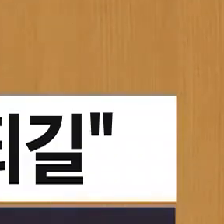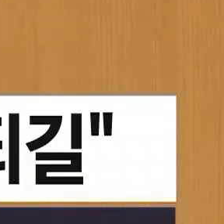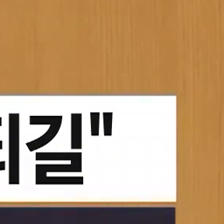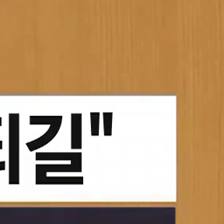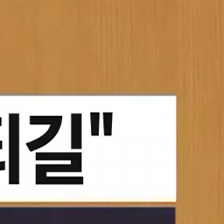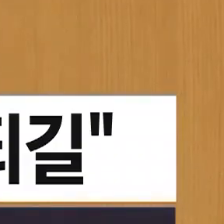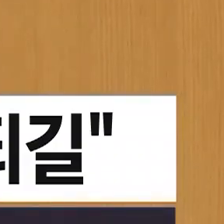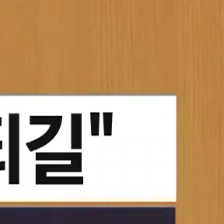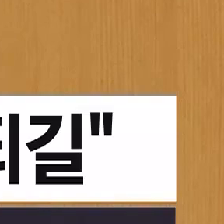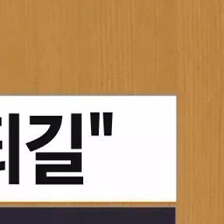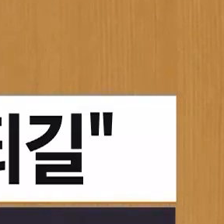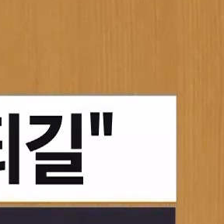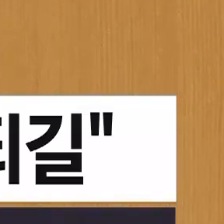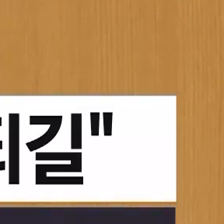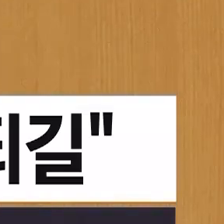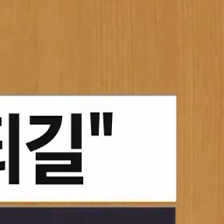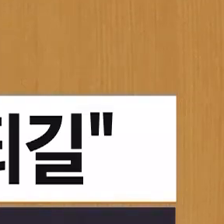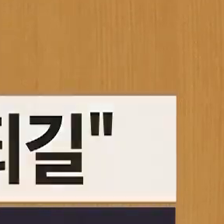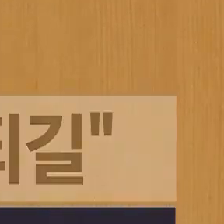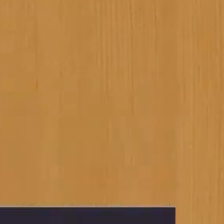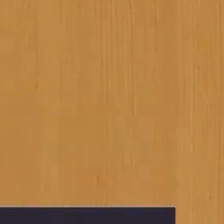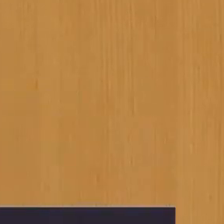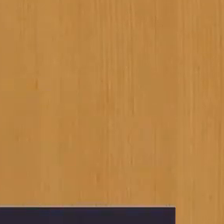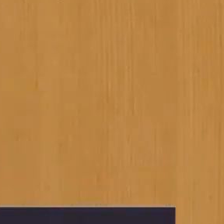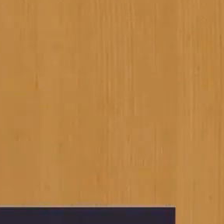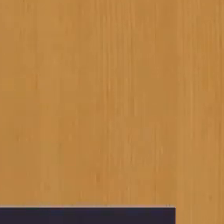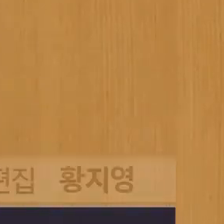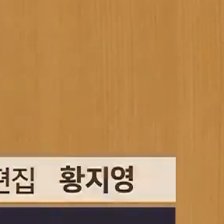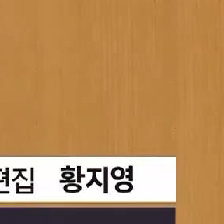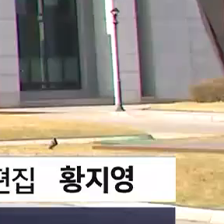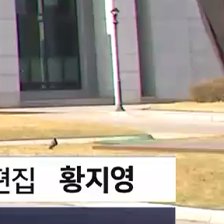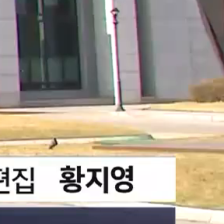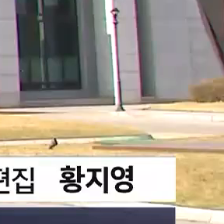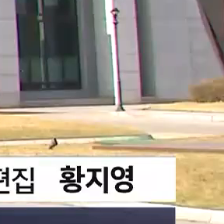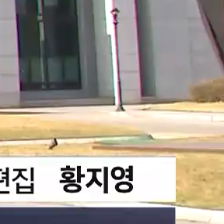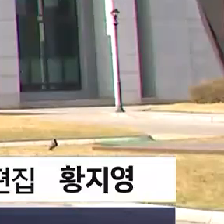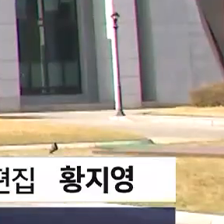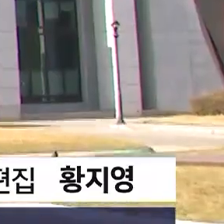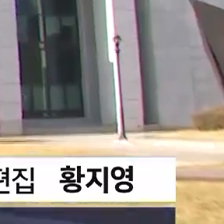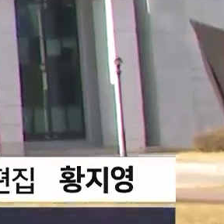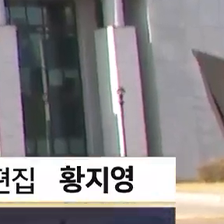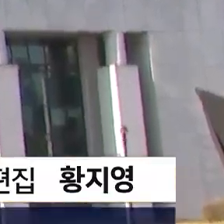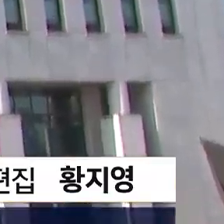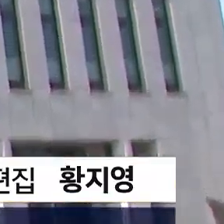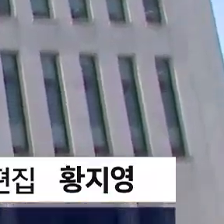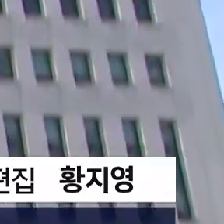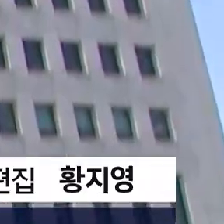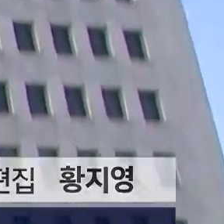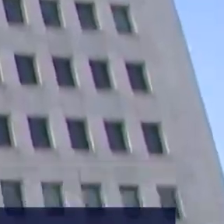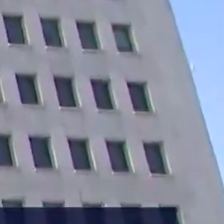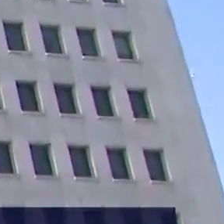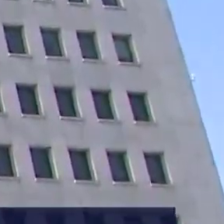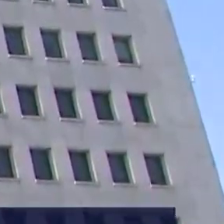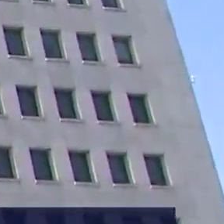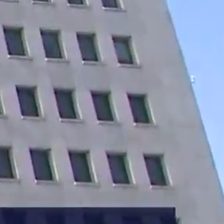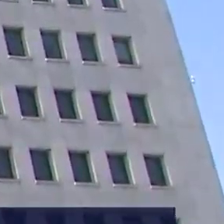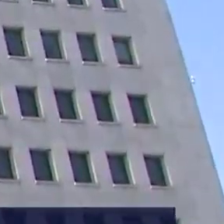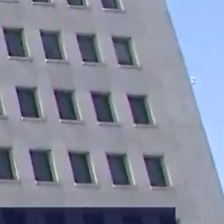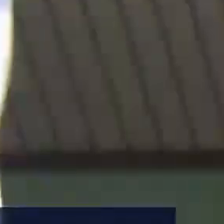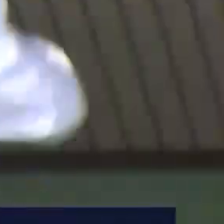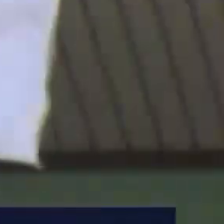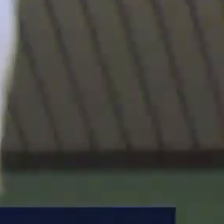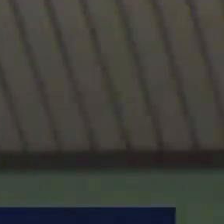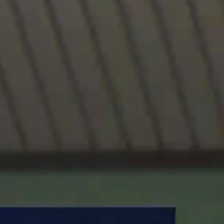더 심사숙고해주는 계기가 되기를 기대한다고 덧붙였습니다. 대검찰청 측은 김오수 검찰총장의